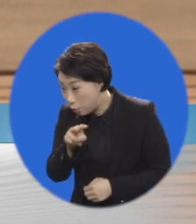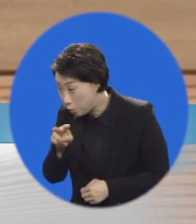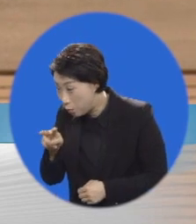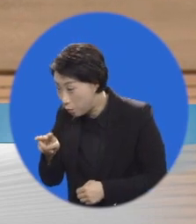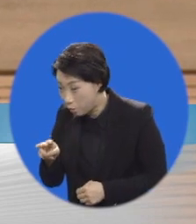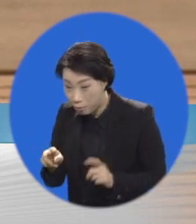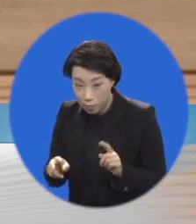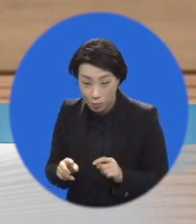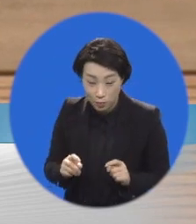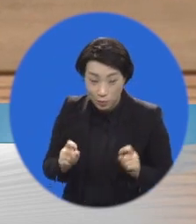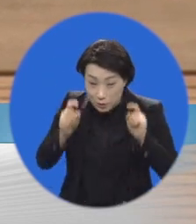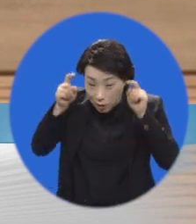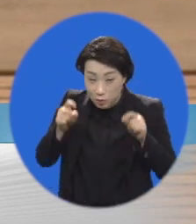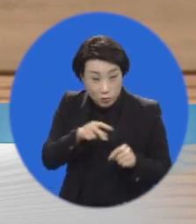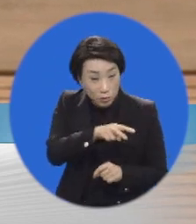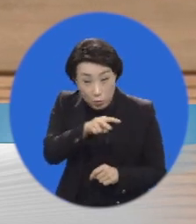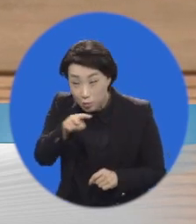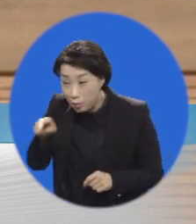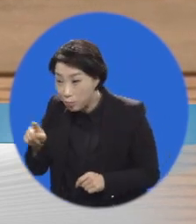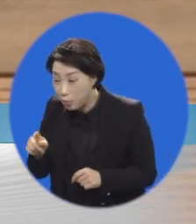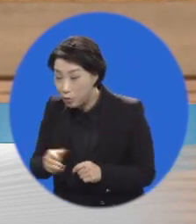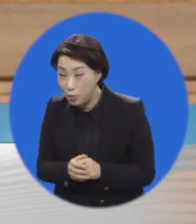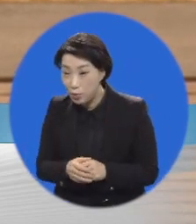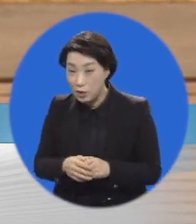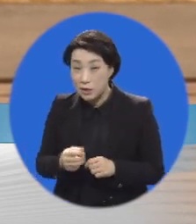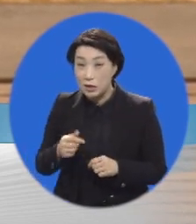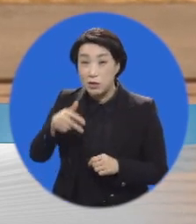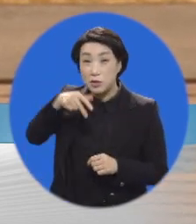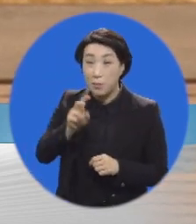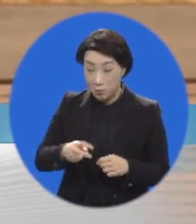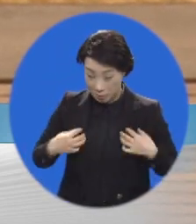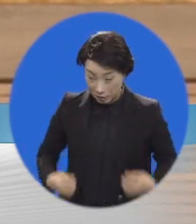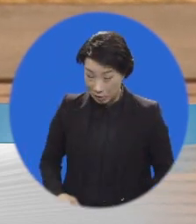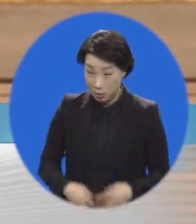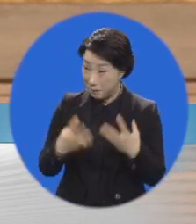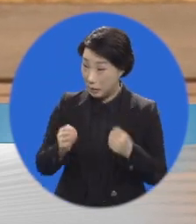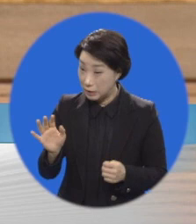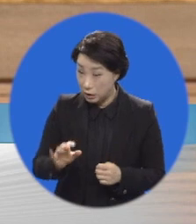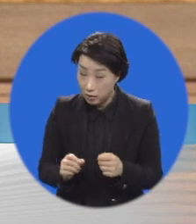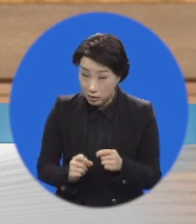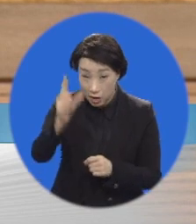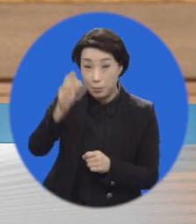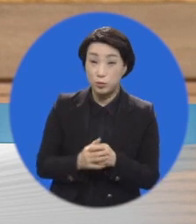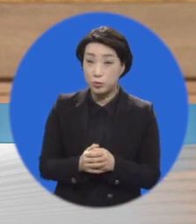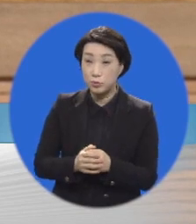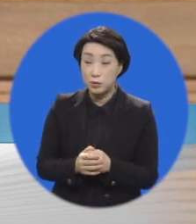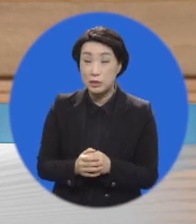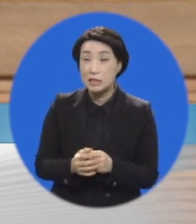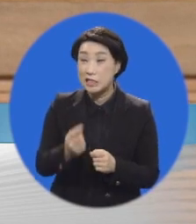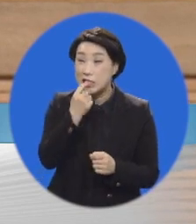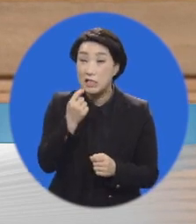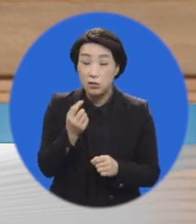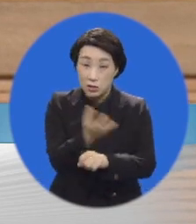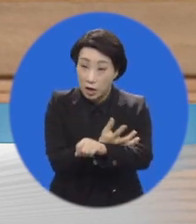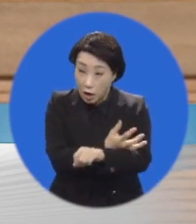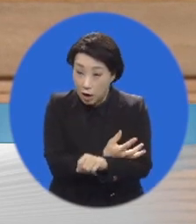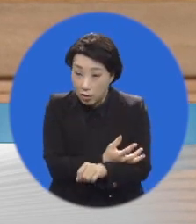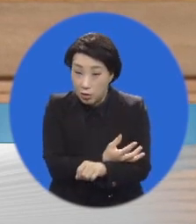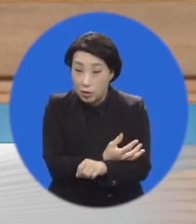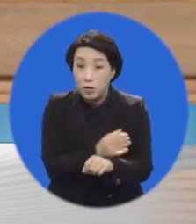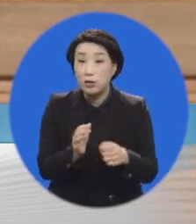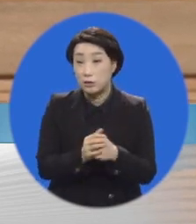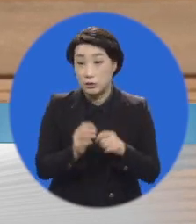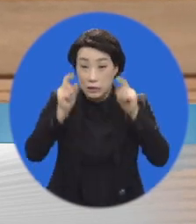들어보니까 뭐 양을 주다 보니까 전백이는 별로 없고 다 흰양들이요. 다 흰양 하얀 양들.